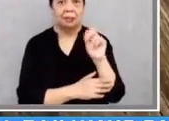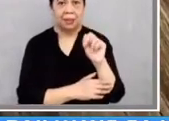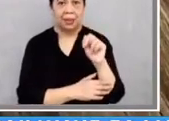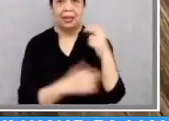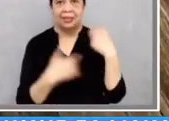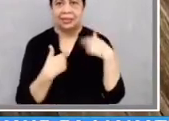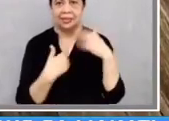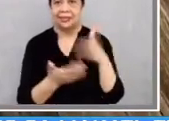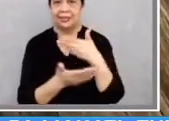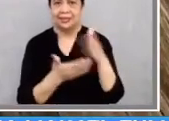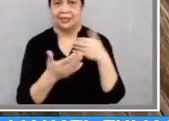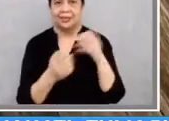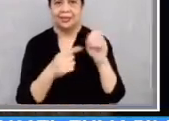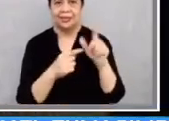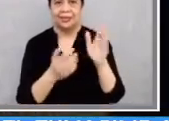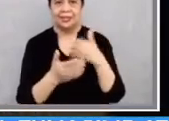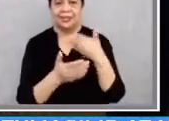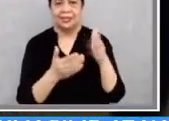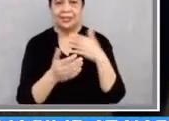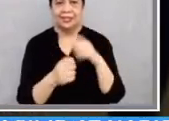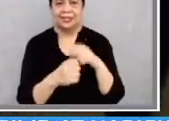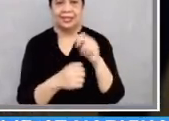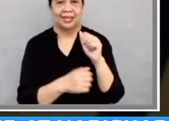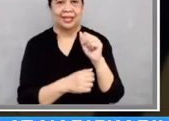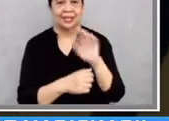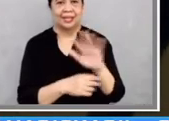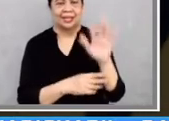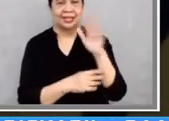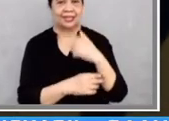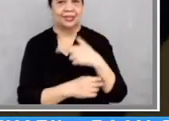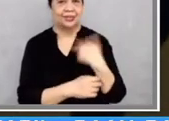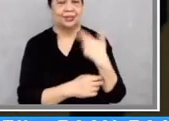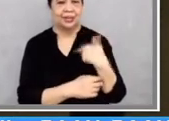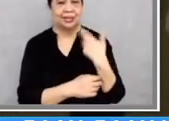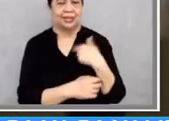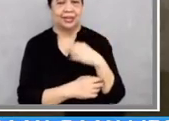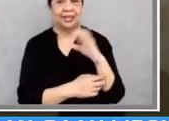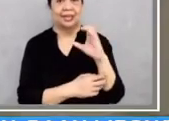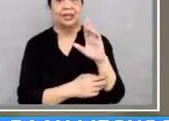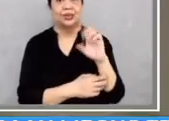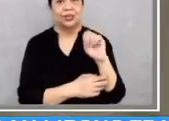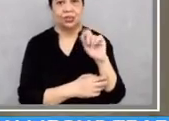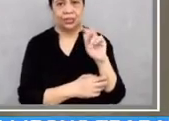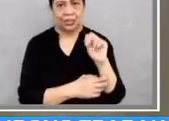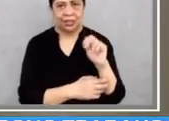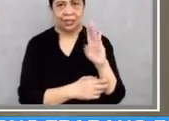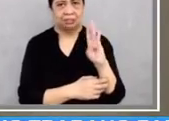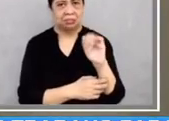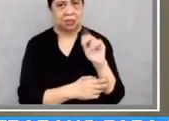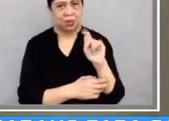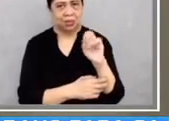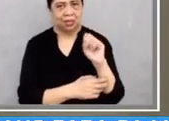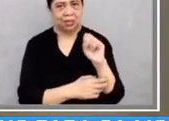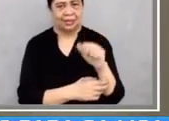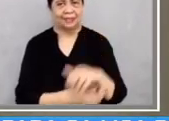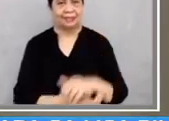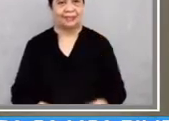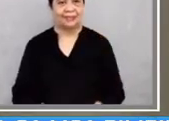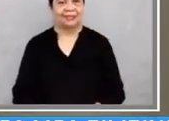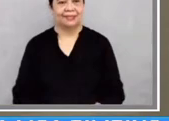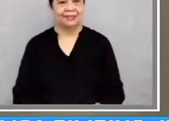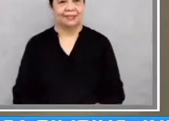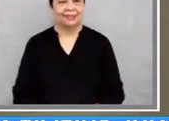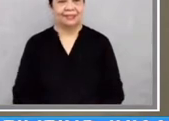ang original singer ng kanta na si Asia's romantic balladeer, Christian Bautista. Obri Carampel, nagbabalita para